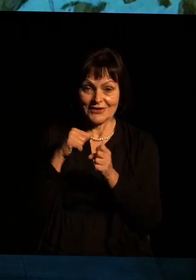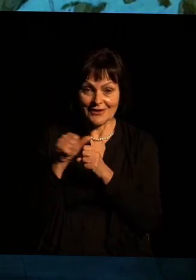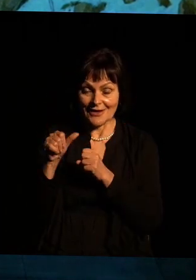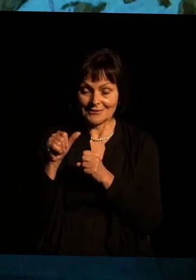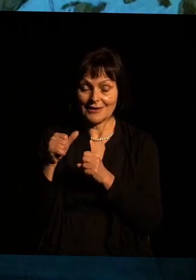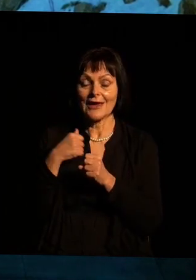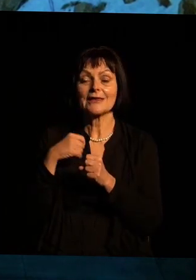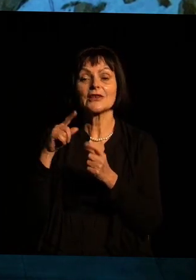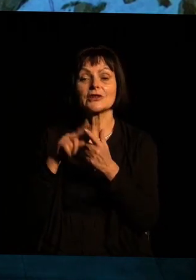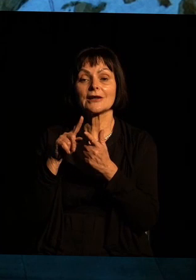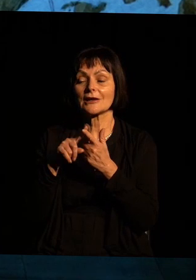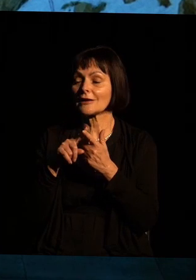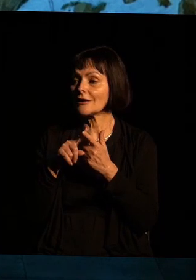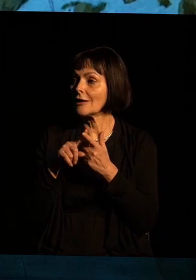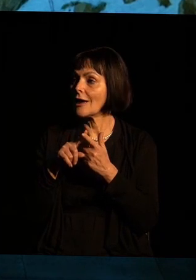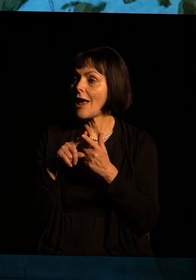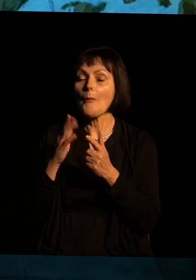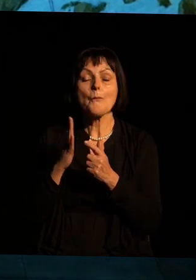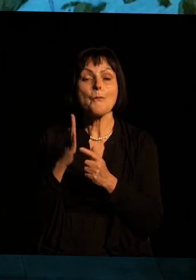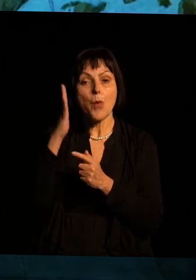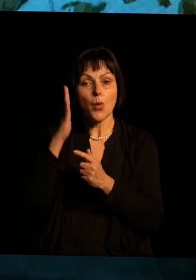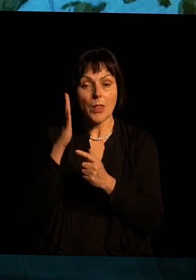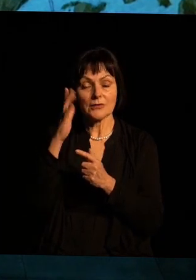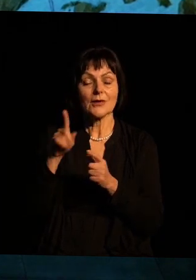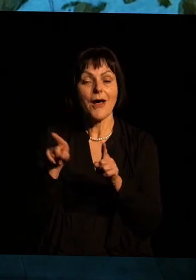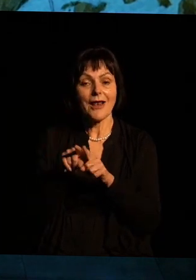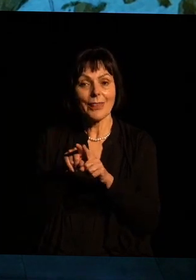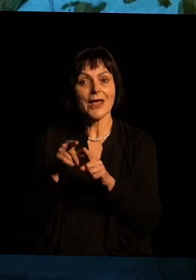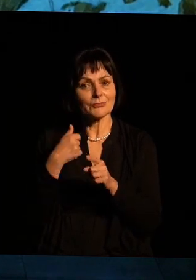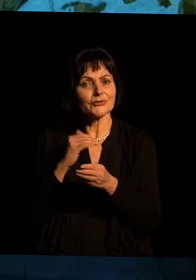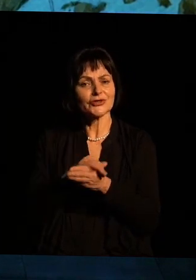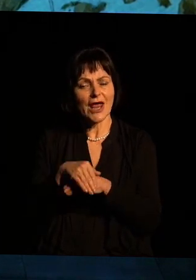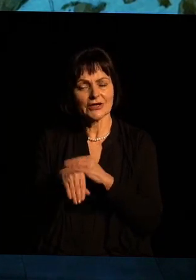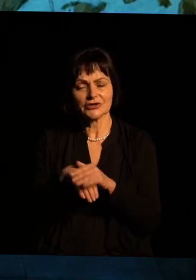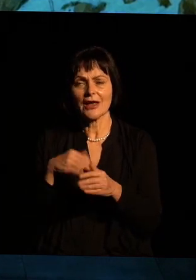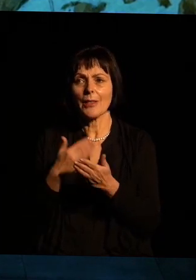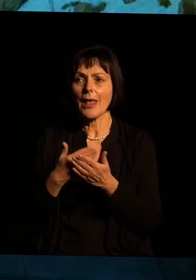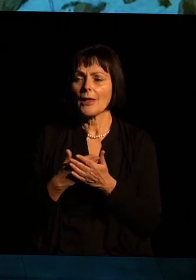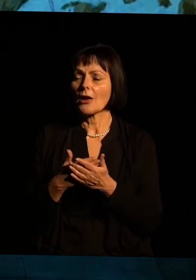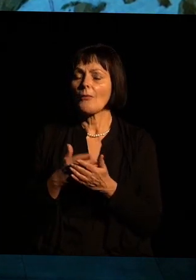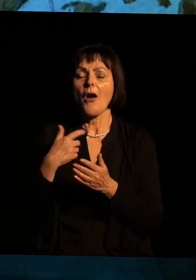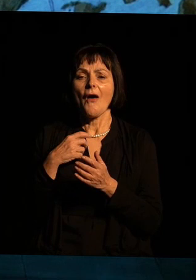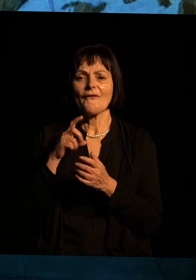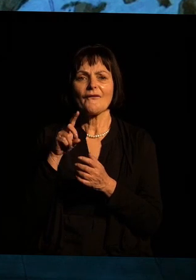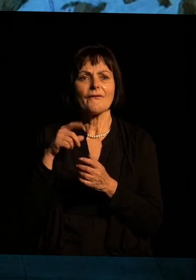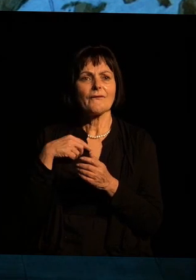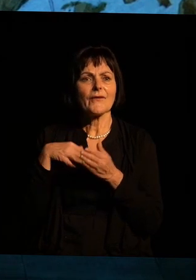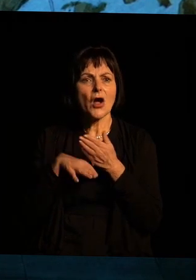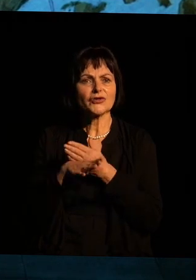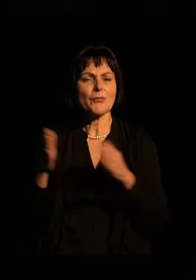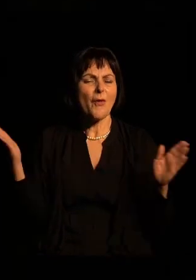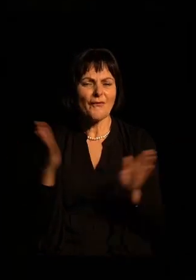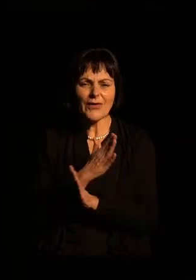no i na turnię jeszcze północną, ale to też mieliśmy dużo szczęścia, bo wychodziliśmy też,